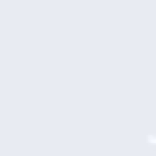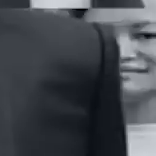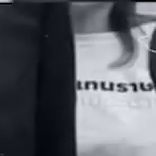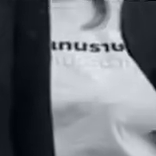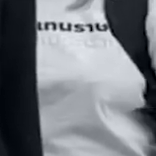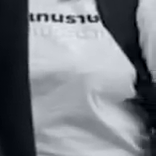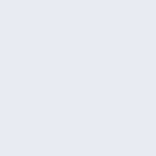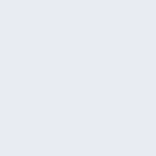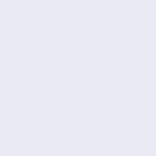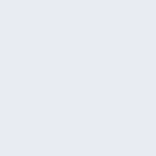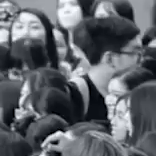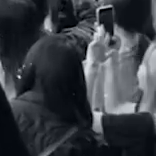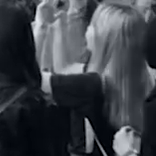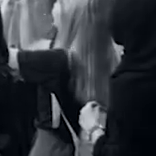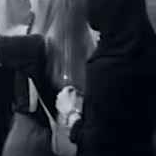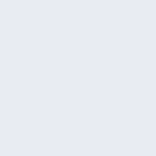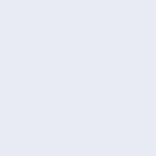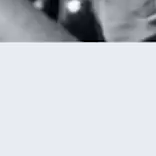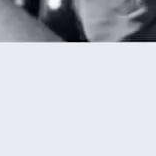ม.ค